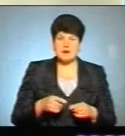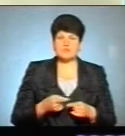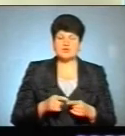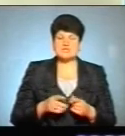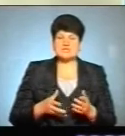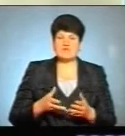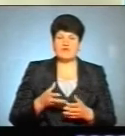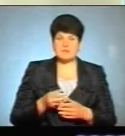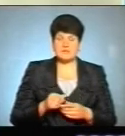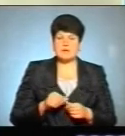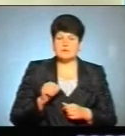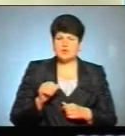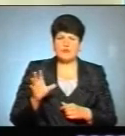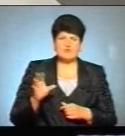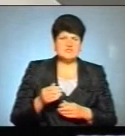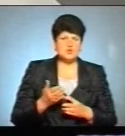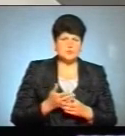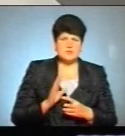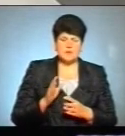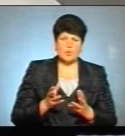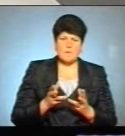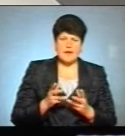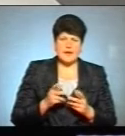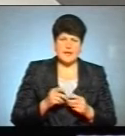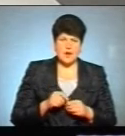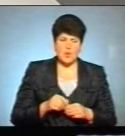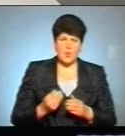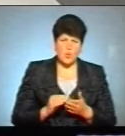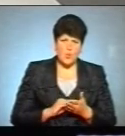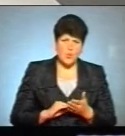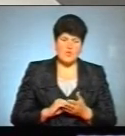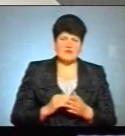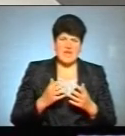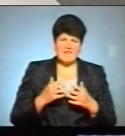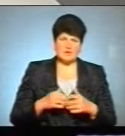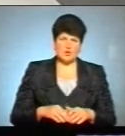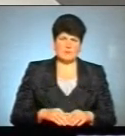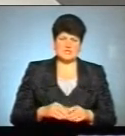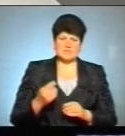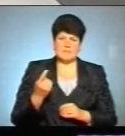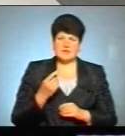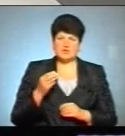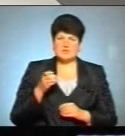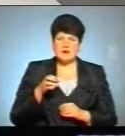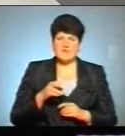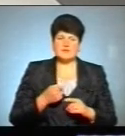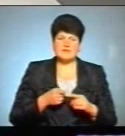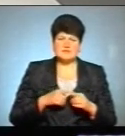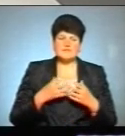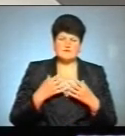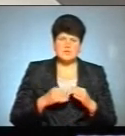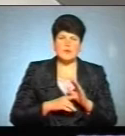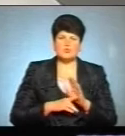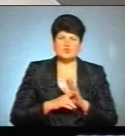виплати. Крім того, всі субсидії будуть перераховані повністю автоматично. З 1 травня цей вже процес ми розпочали в